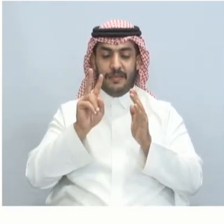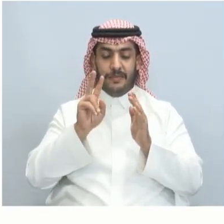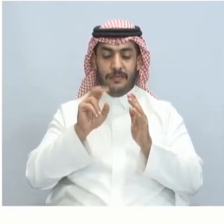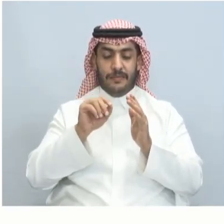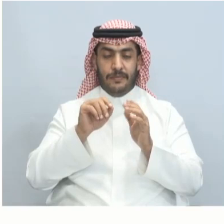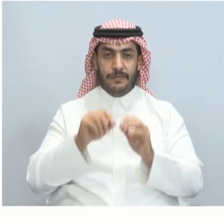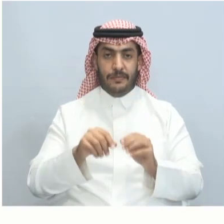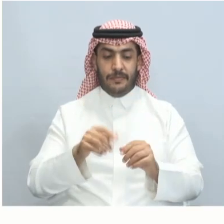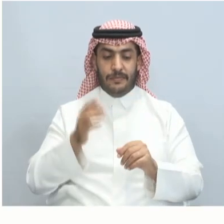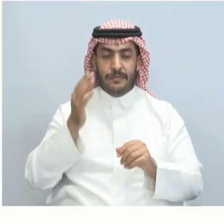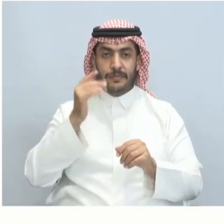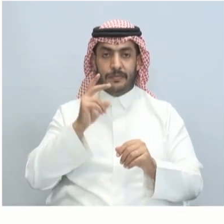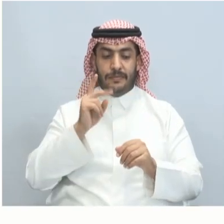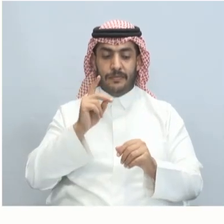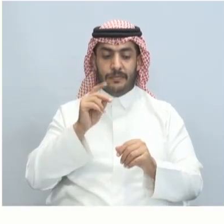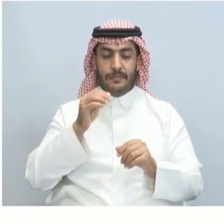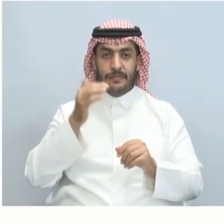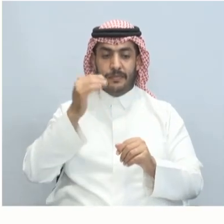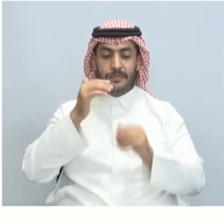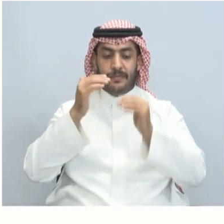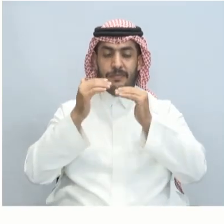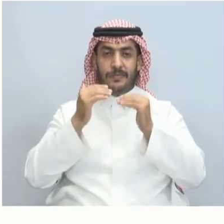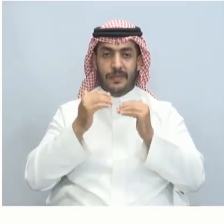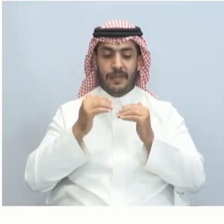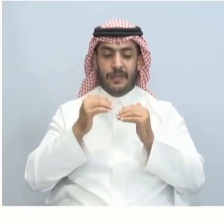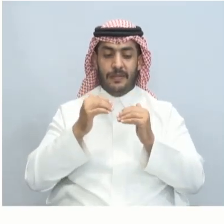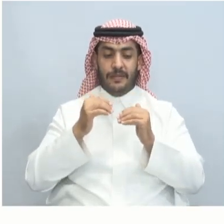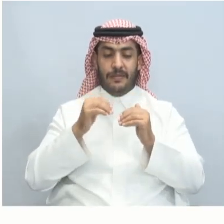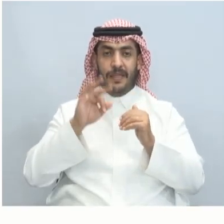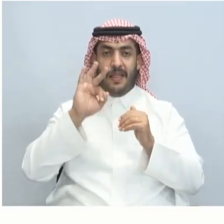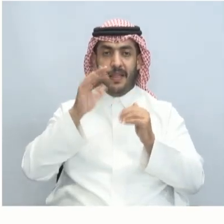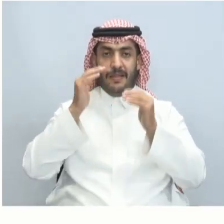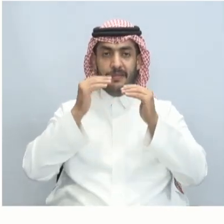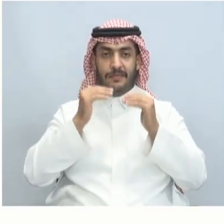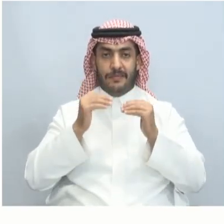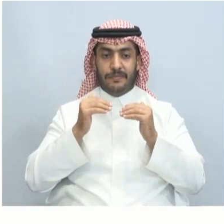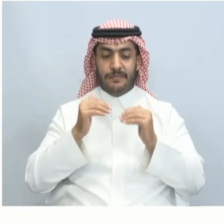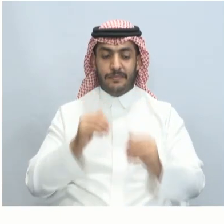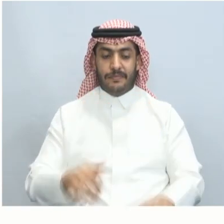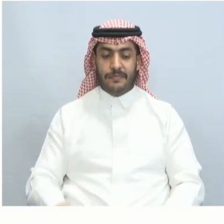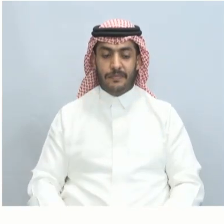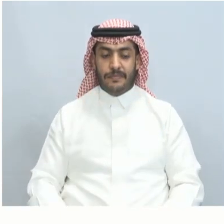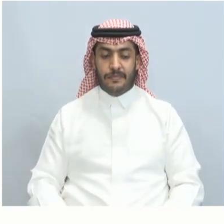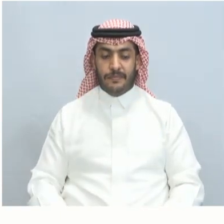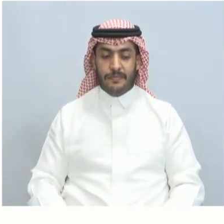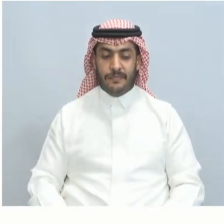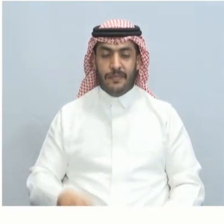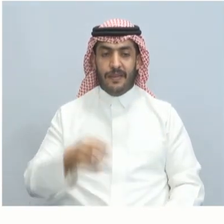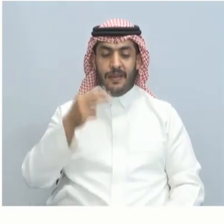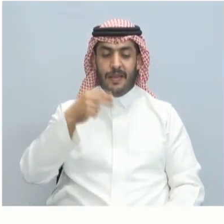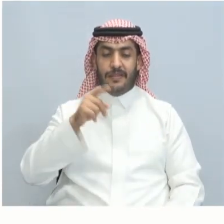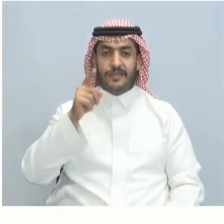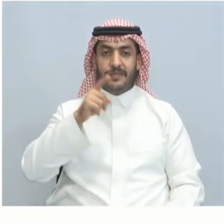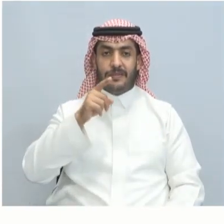هنا ومن ثم ثلاث وحدات الى اسفل هذه واحد اثنان 3 سوف يصبح هنا الراس عين